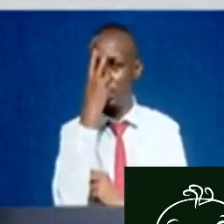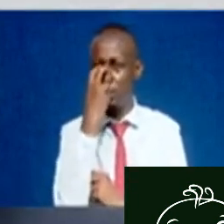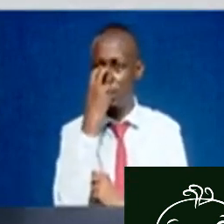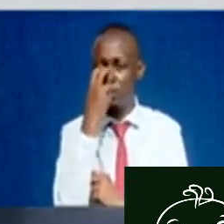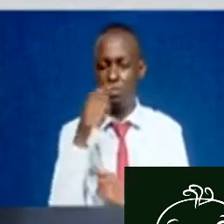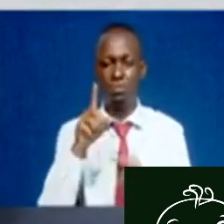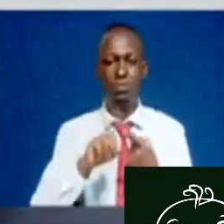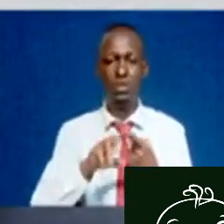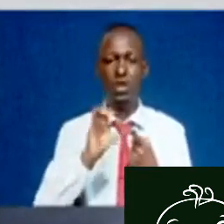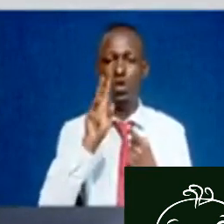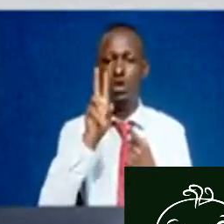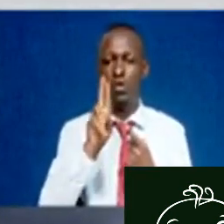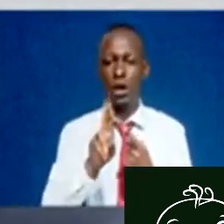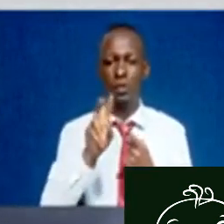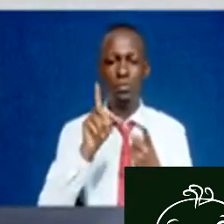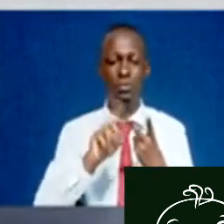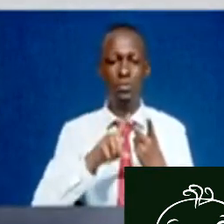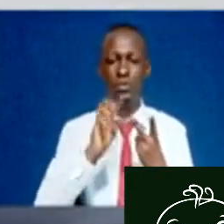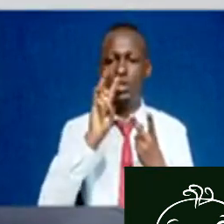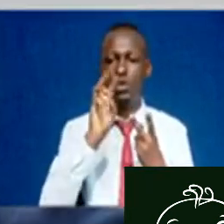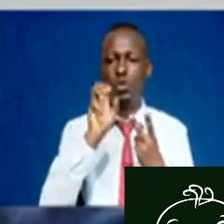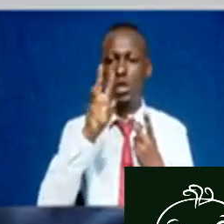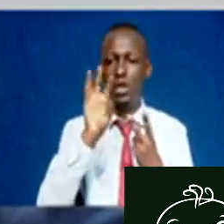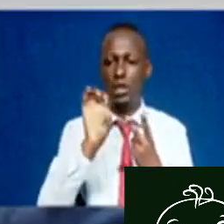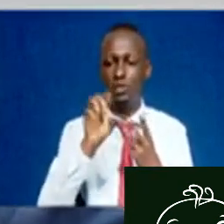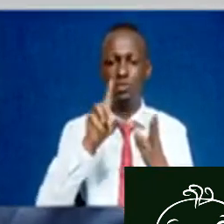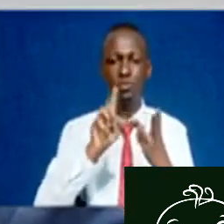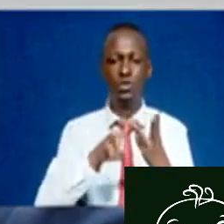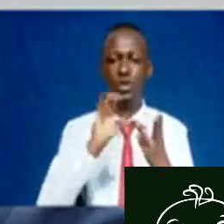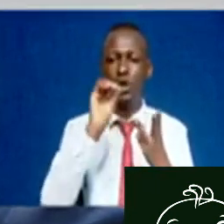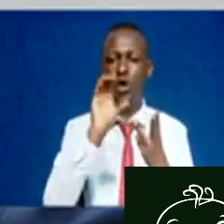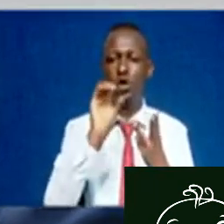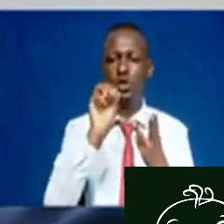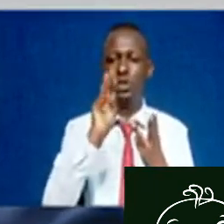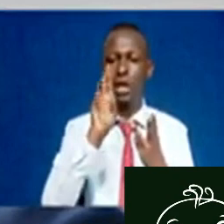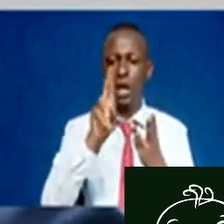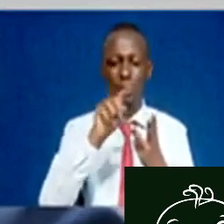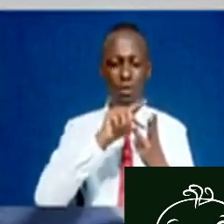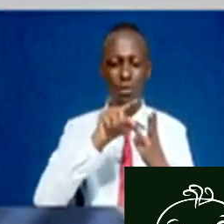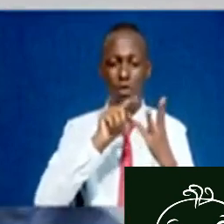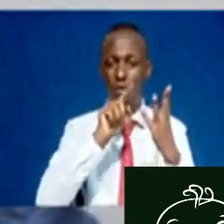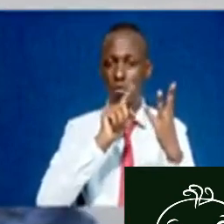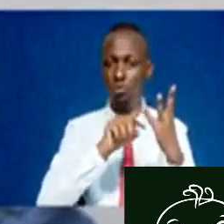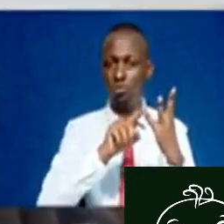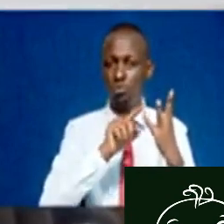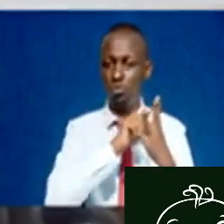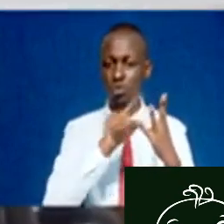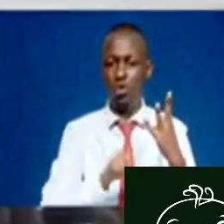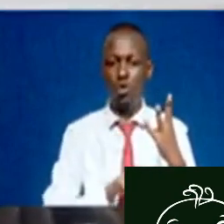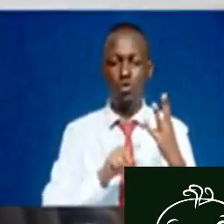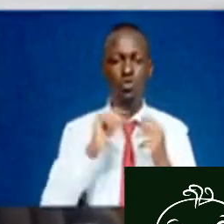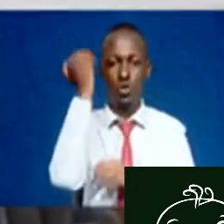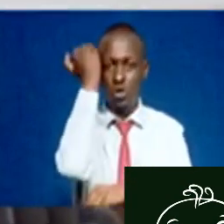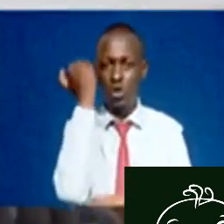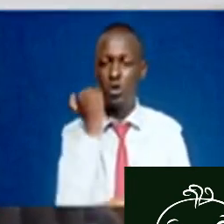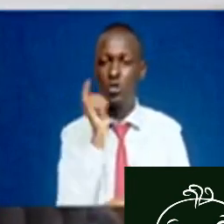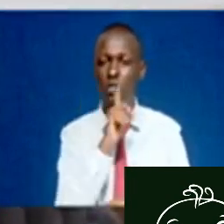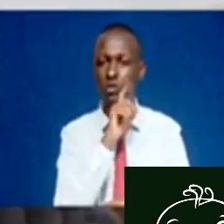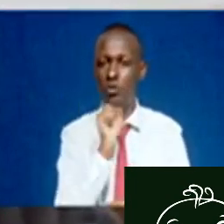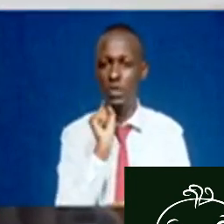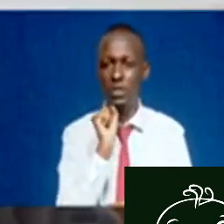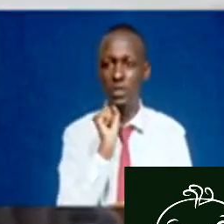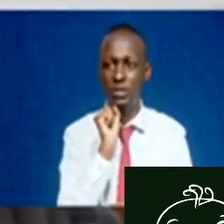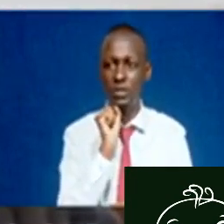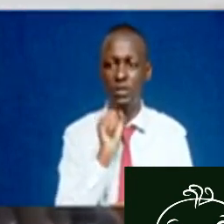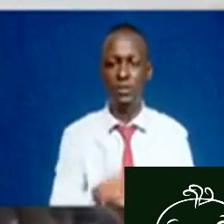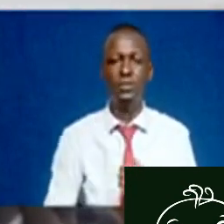Abur, Wycliffe Ongata na Oscar Mwaura walifikishwa katika mahakama ya Milimani. Acquired the sum of 14